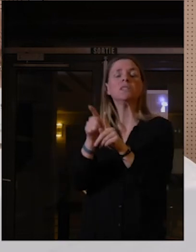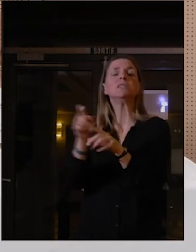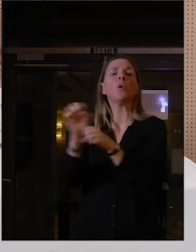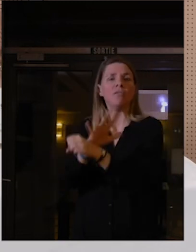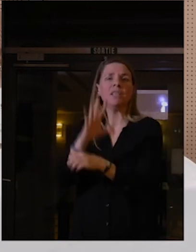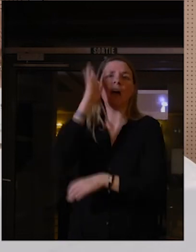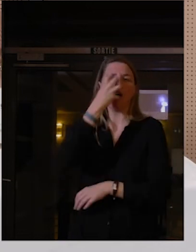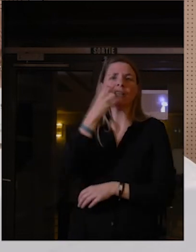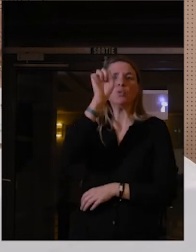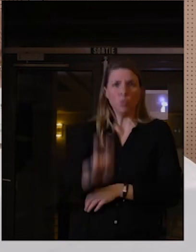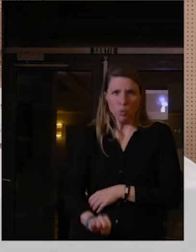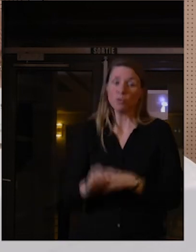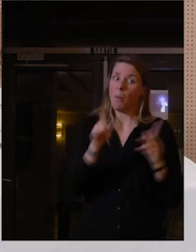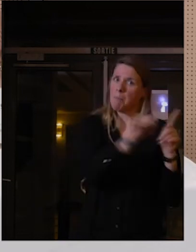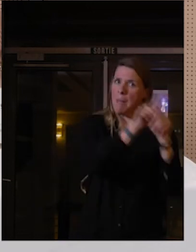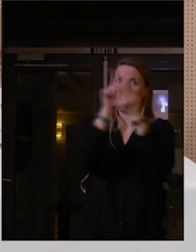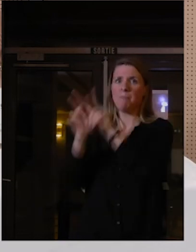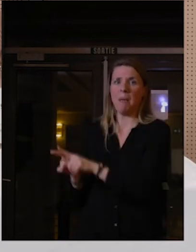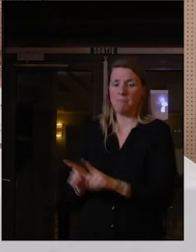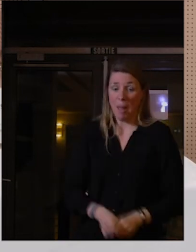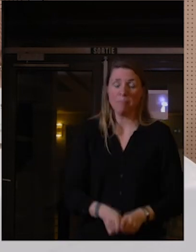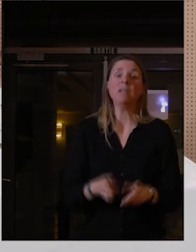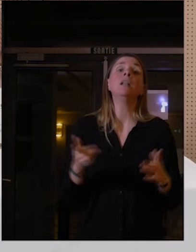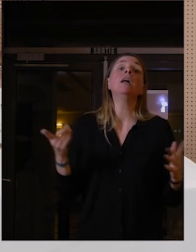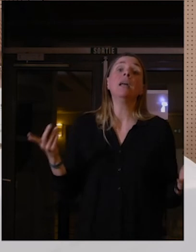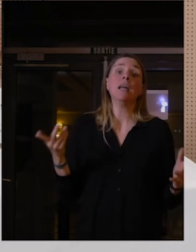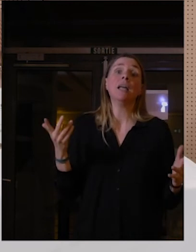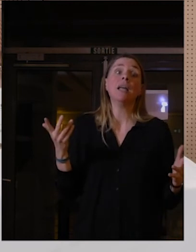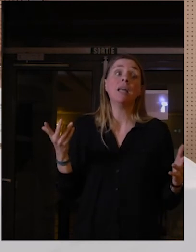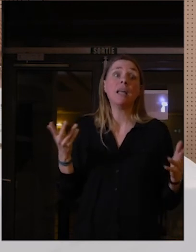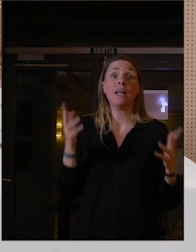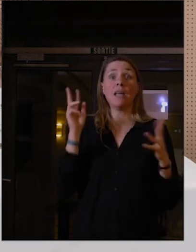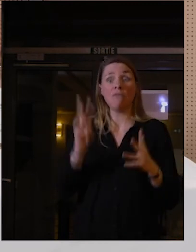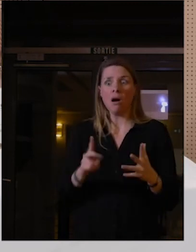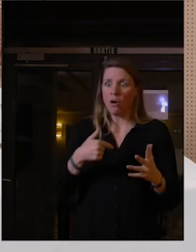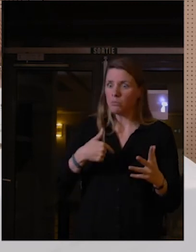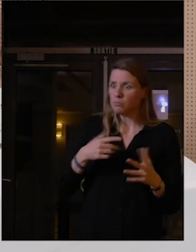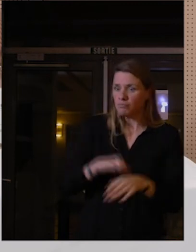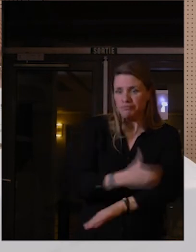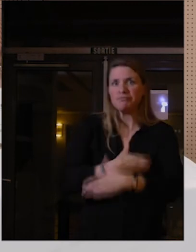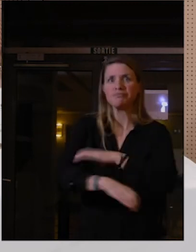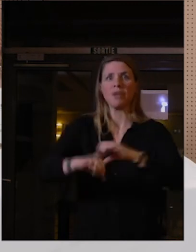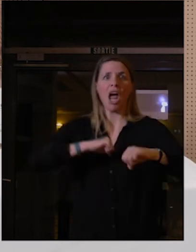voir comment ça va se passer. Mais en tout cas, on essaie d'être actif à ce niveau-là.